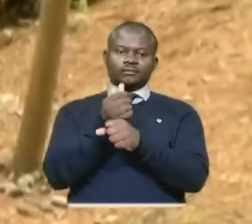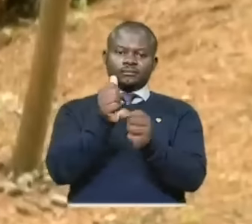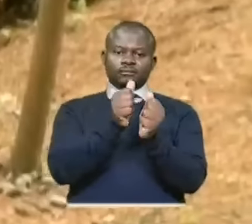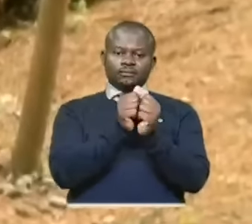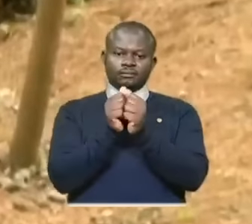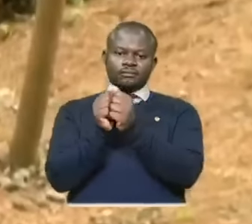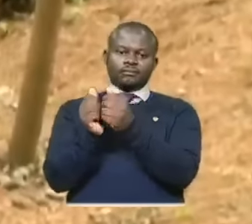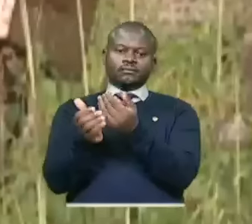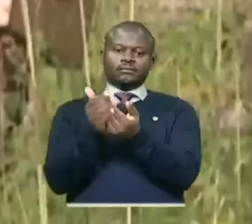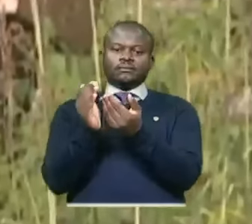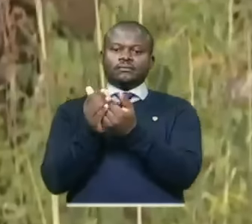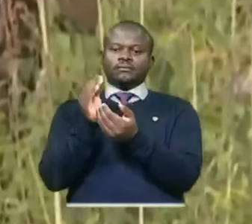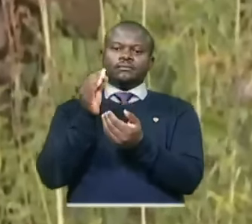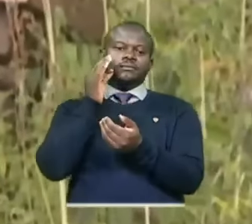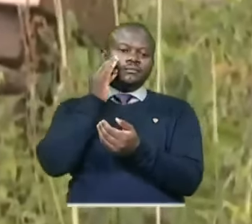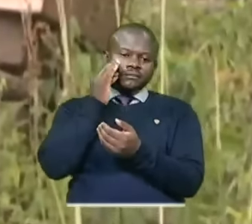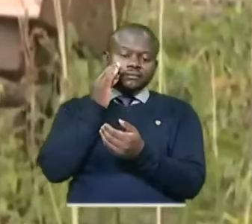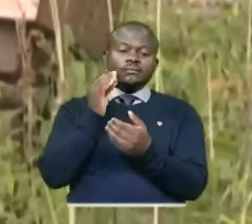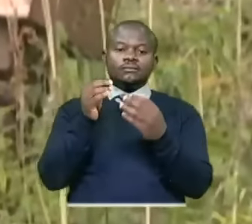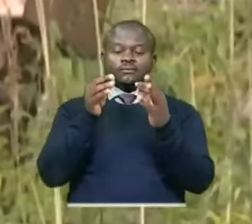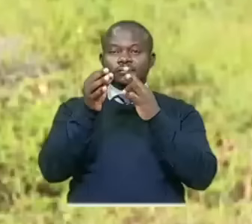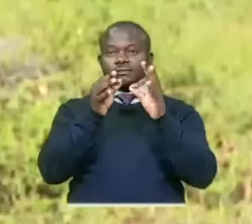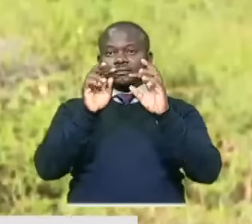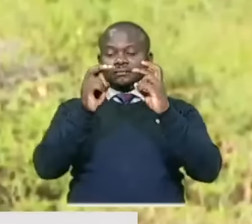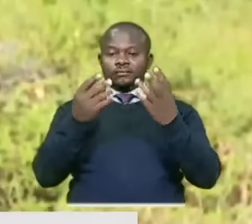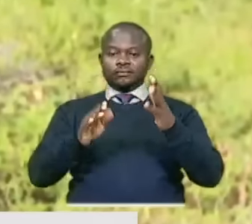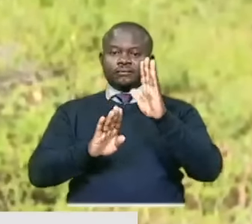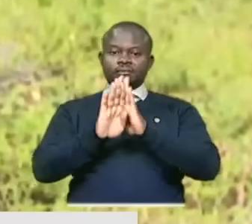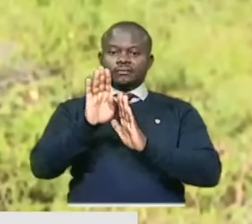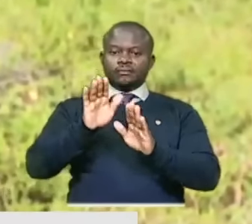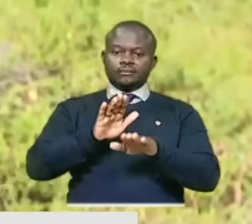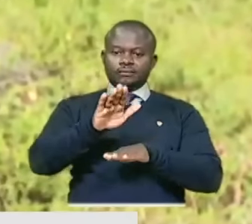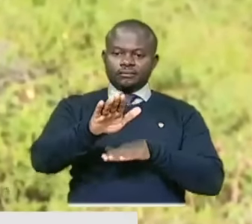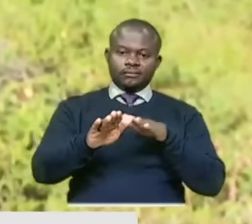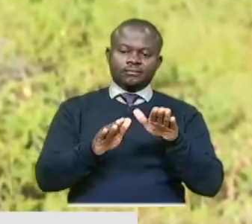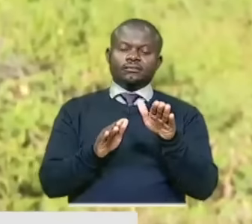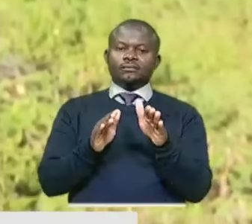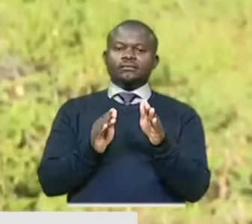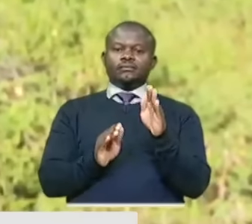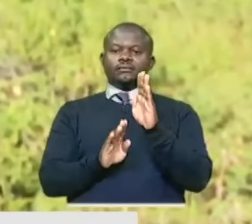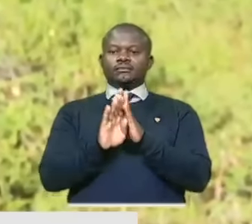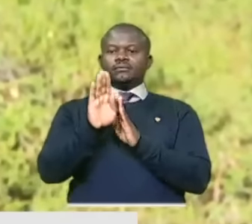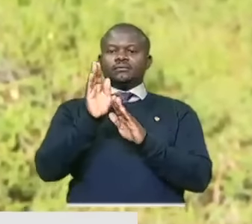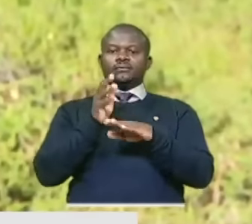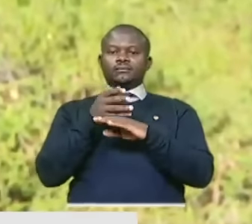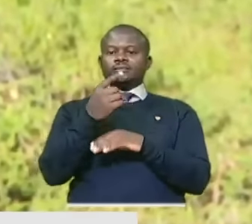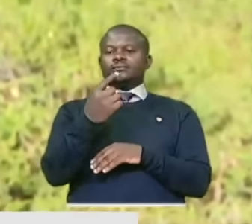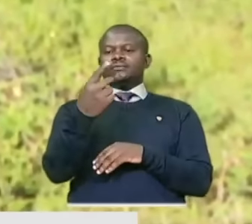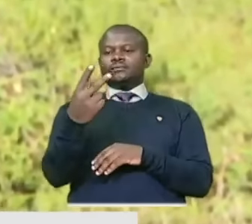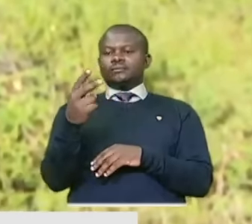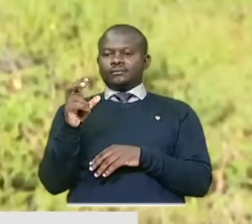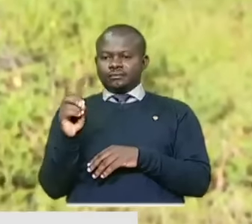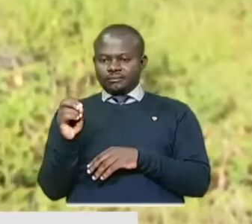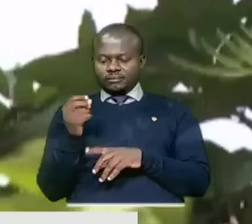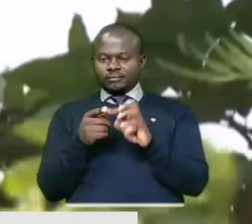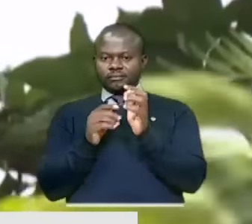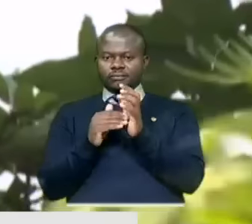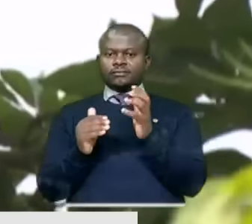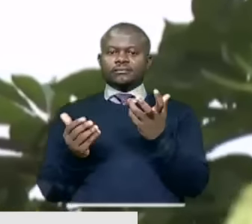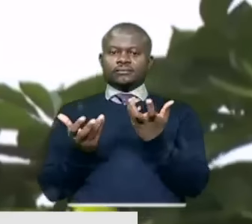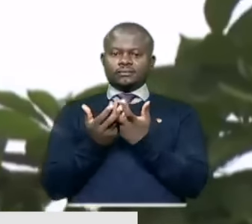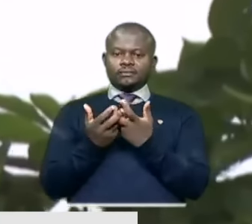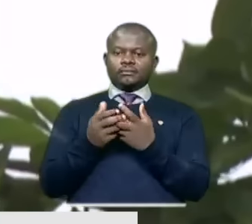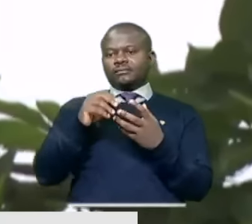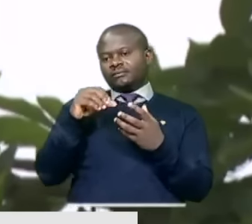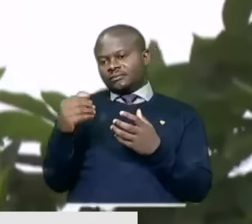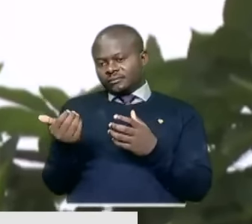ubworozi bw'inzuki bumvikanisha ko bamaze gutera intambwe yo kugira imiti bakijyambere gera ku 120 bakabibangikanya n'iya